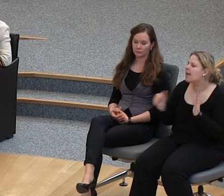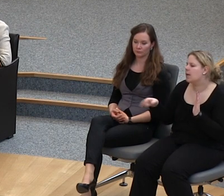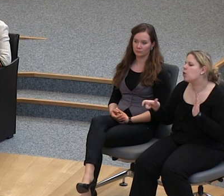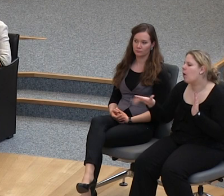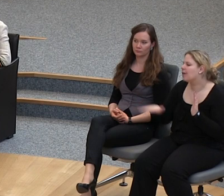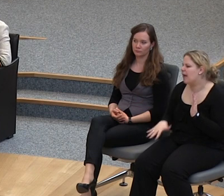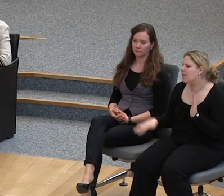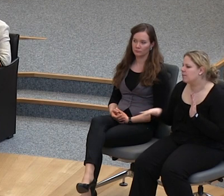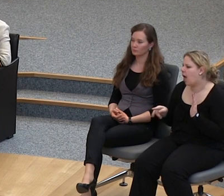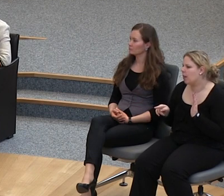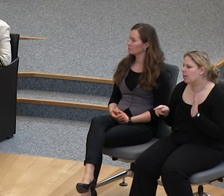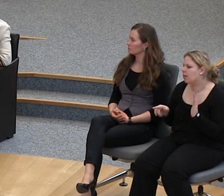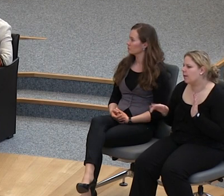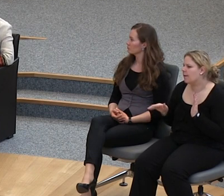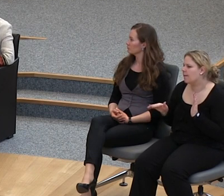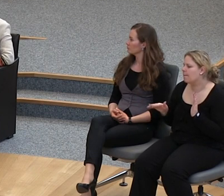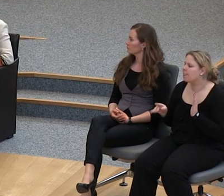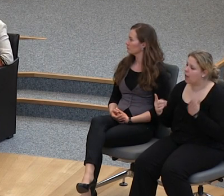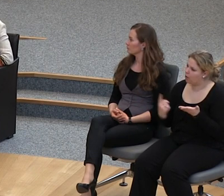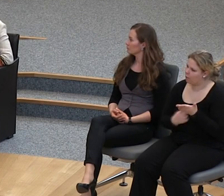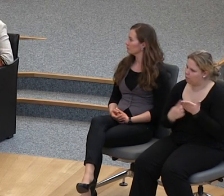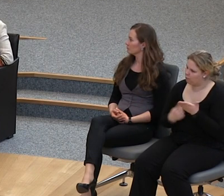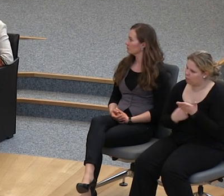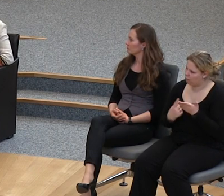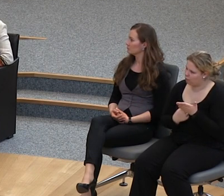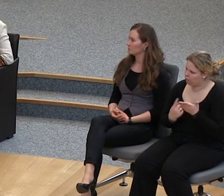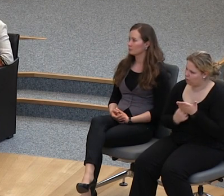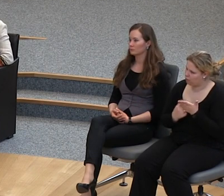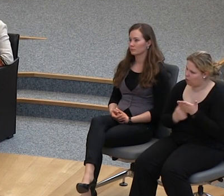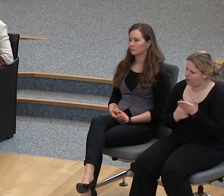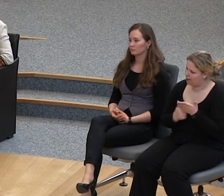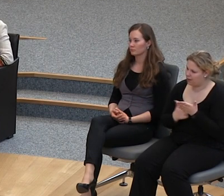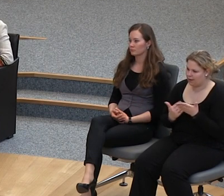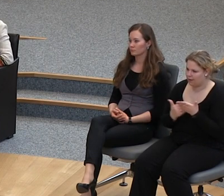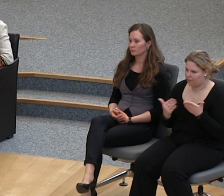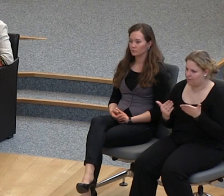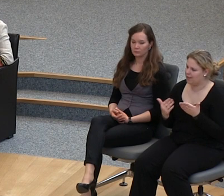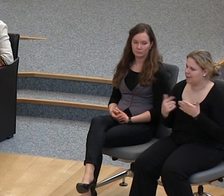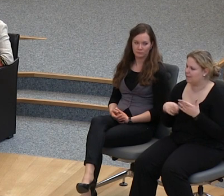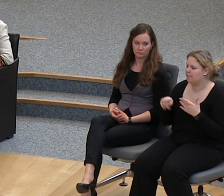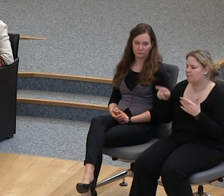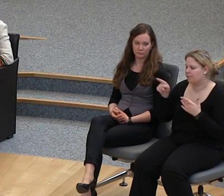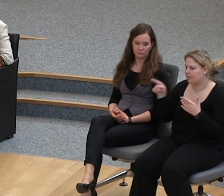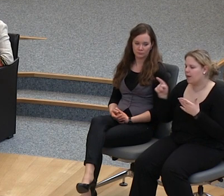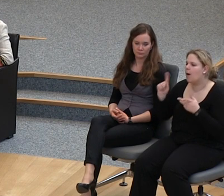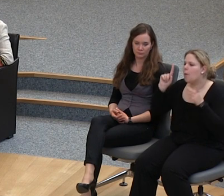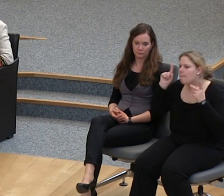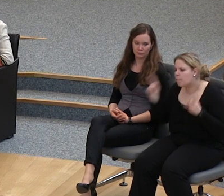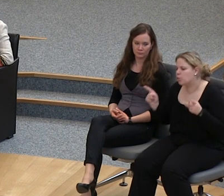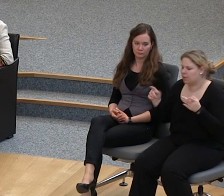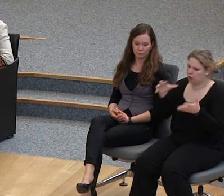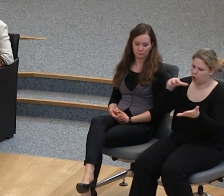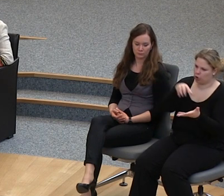ist. Und da ist eine der Aufforderungen der Betreiber, die Kommunikation mit dem Stadtteil zu